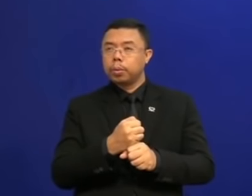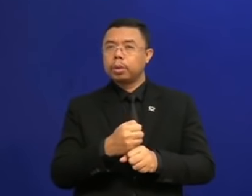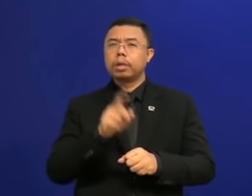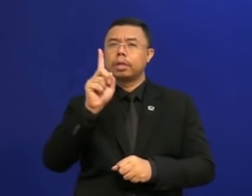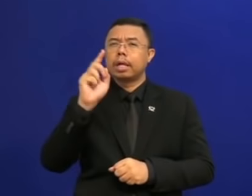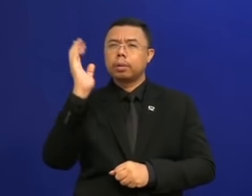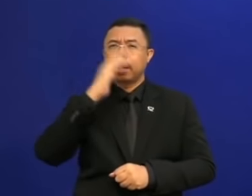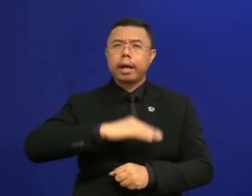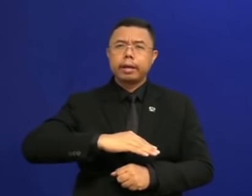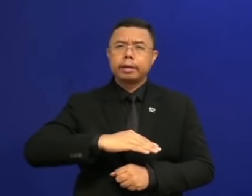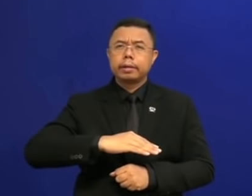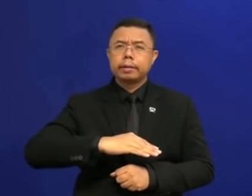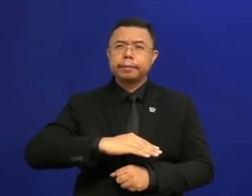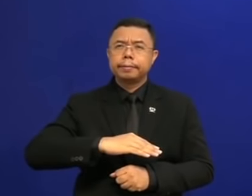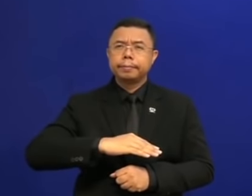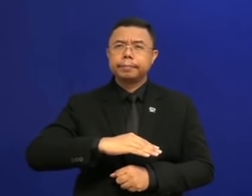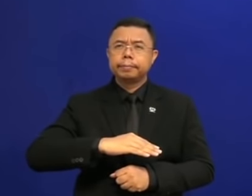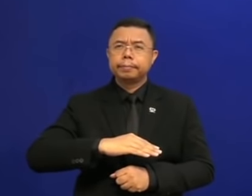1 hari,